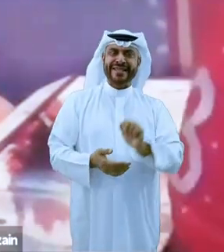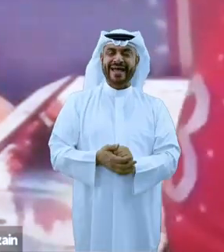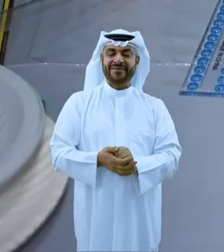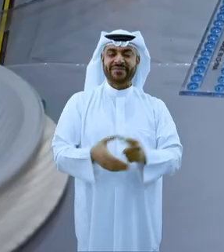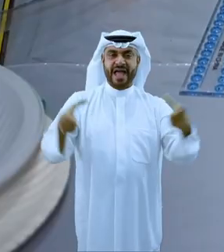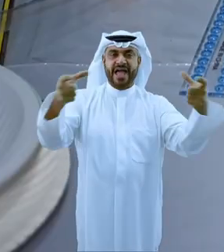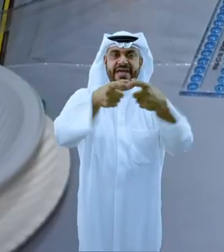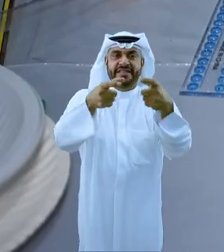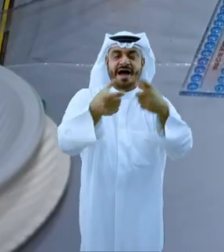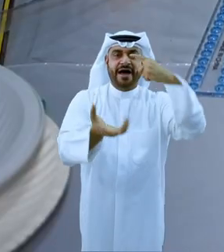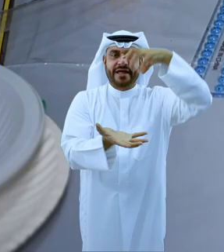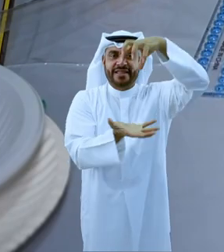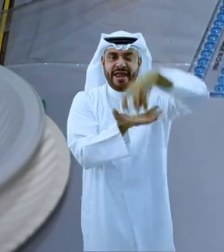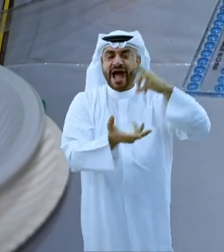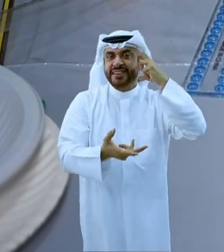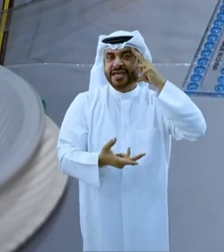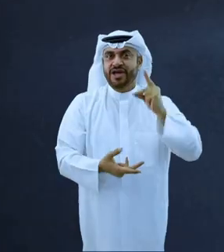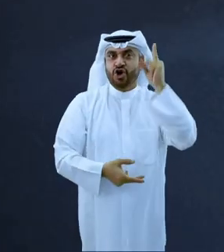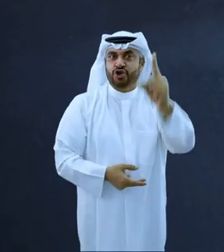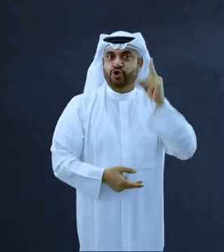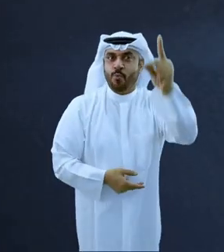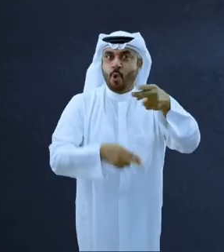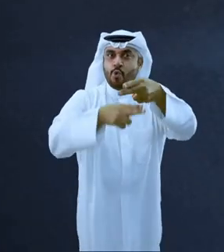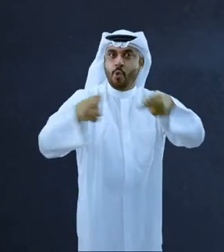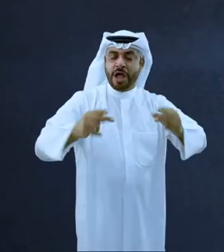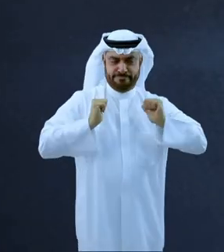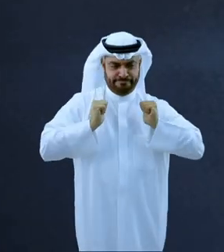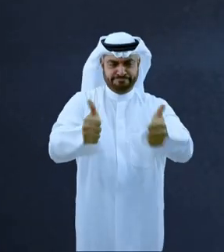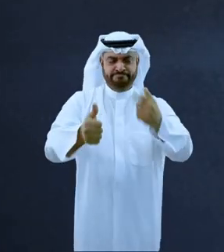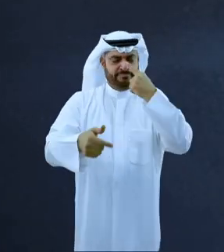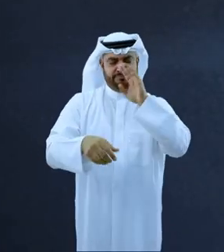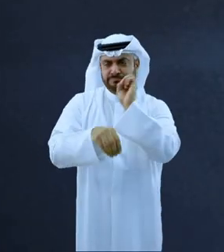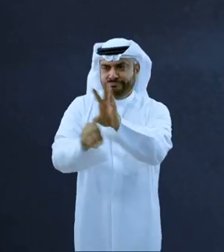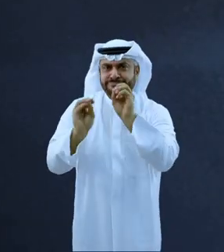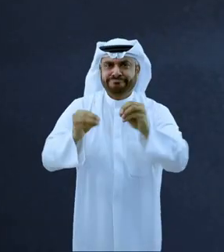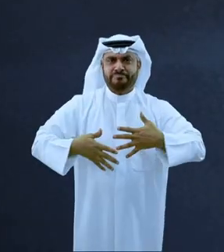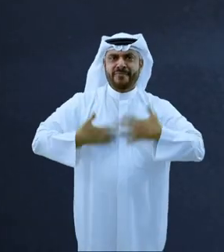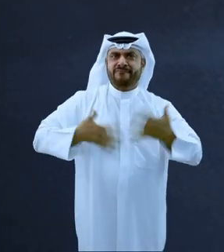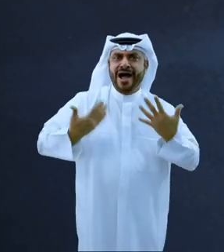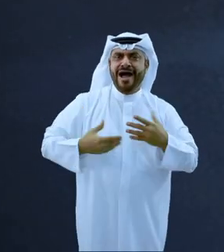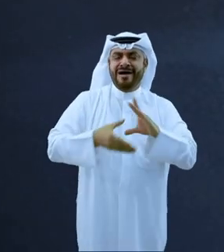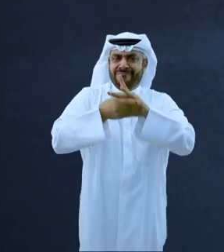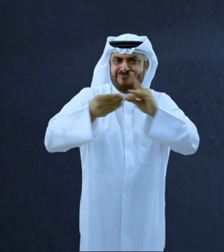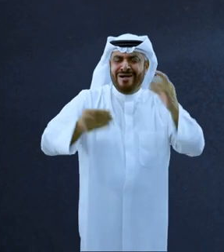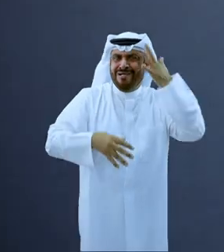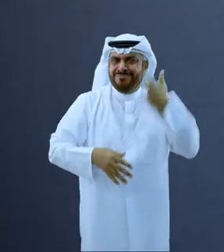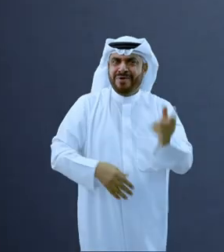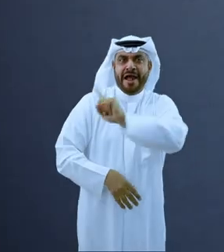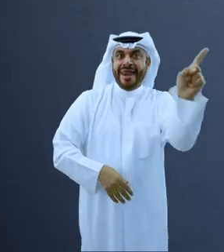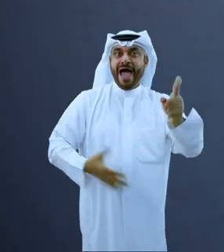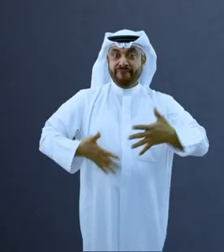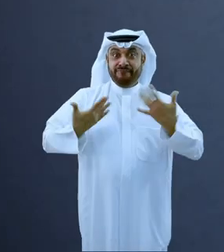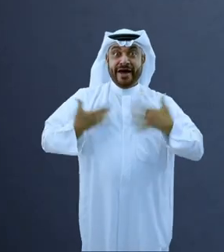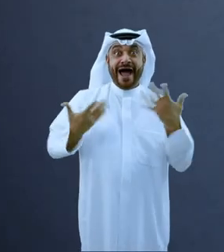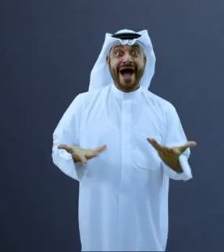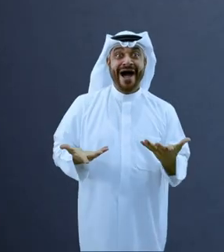حطيته. إدارة نادي الطموح الكويتي الرياضي كانت حريصة على أن تكون جميع التجارب ممتعة وبنفس الوقت